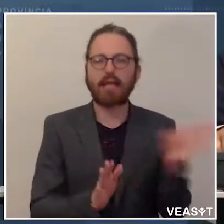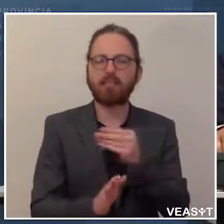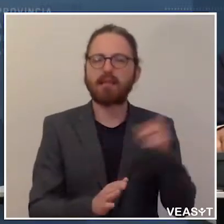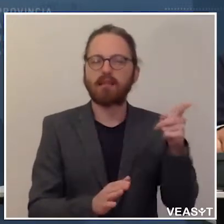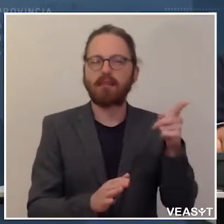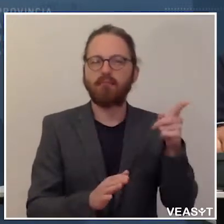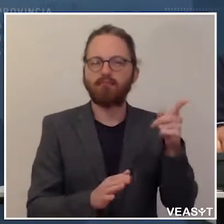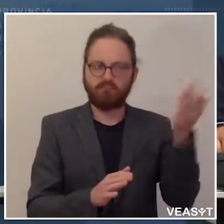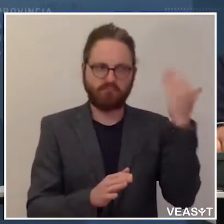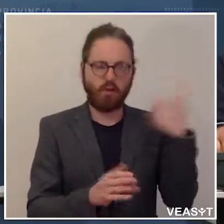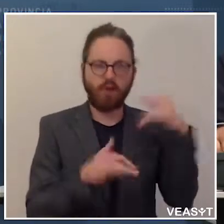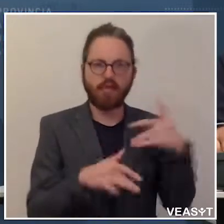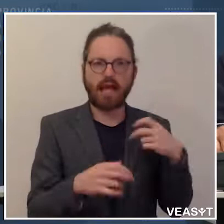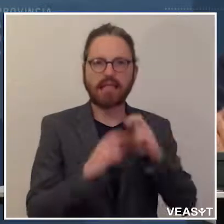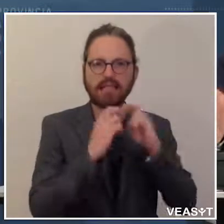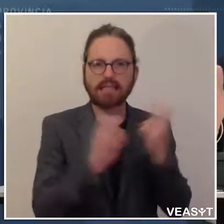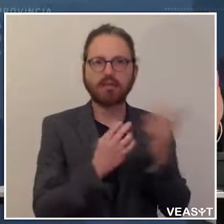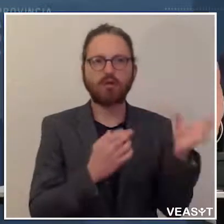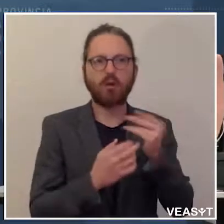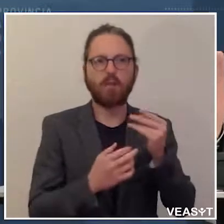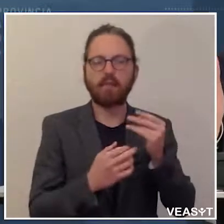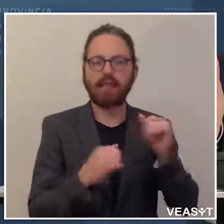un amico del general director cloudscape